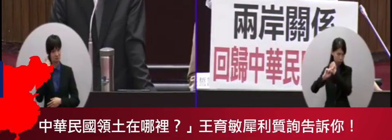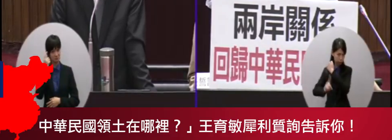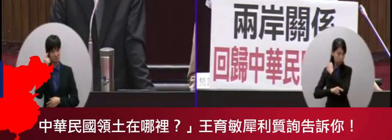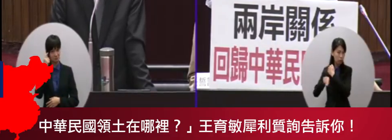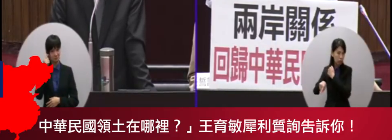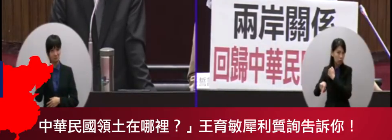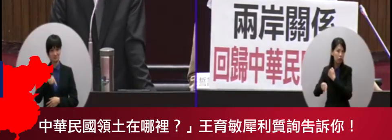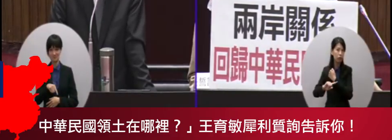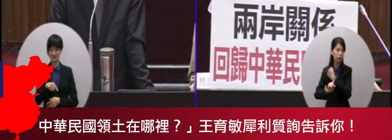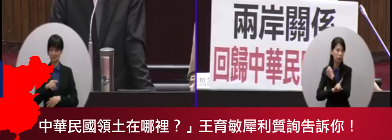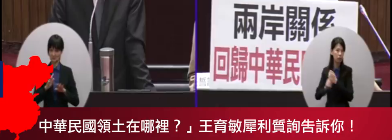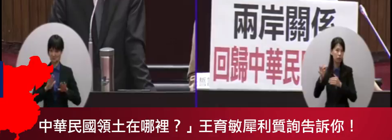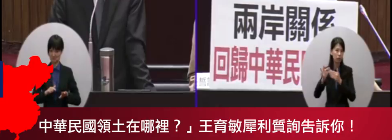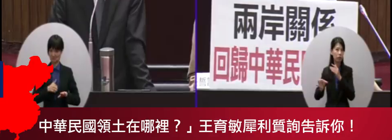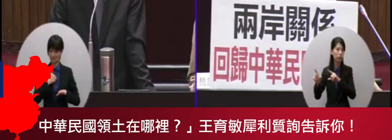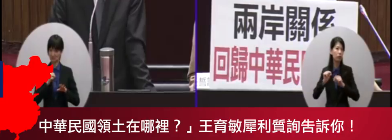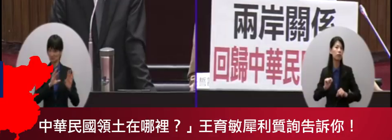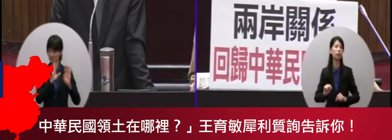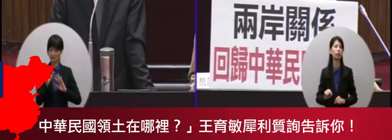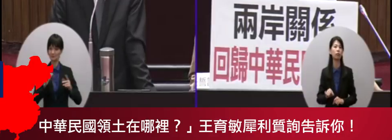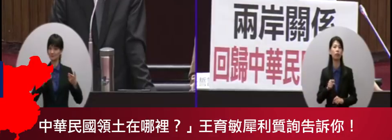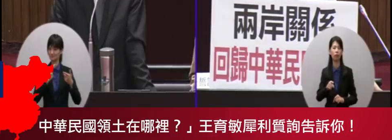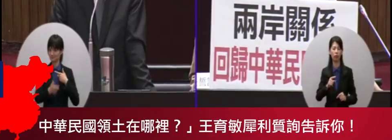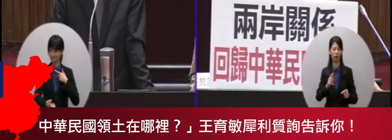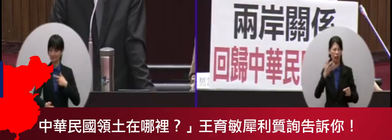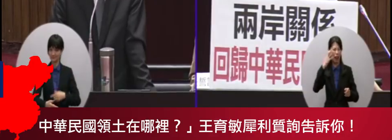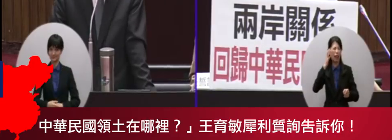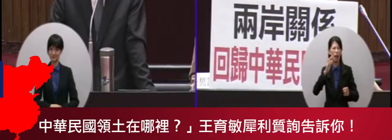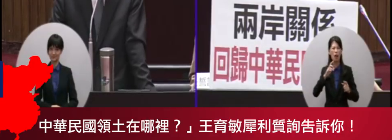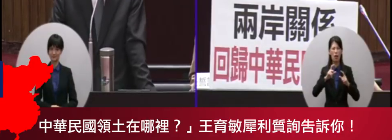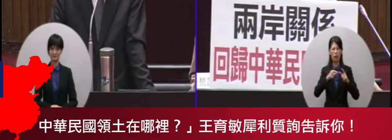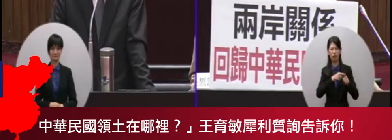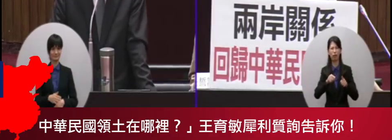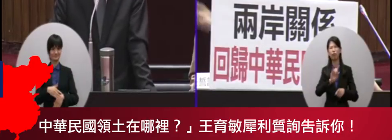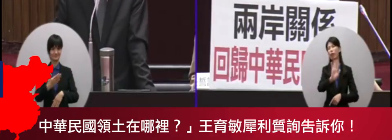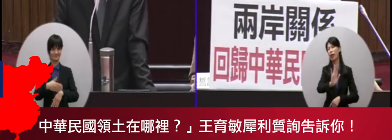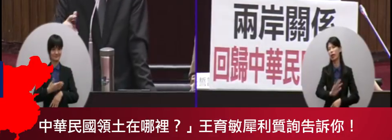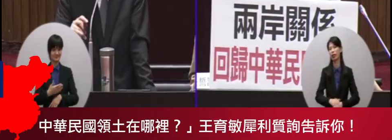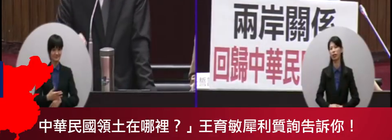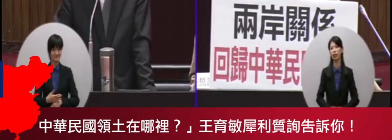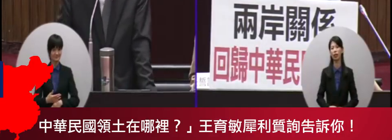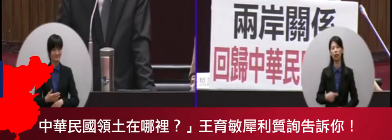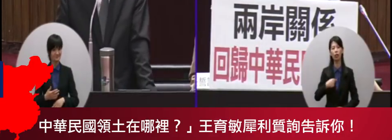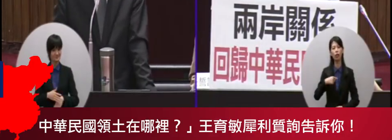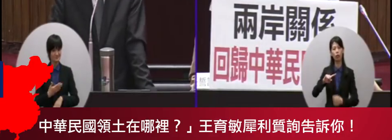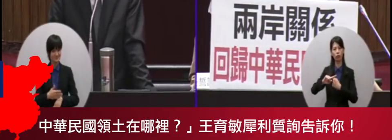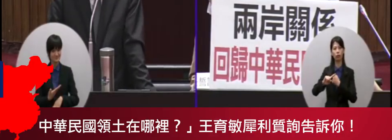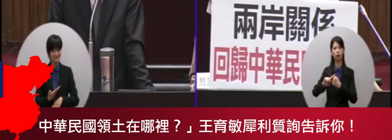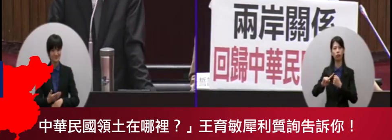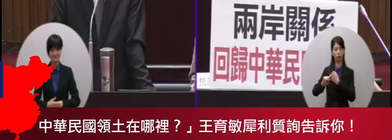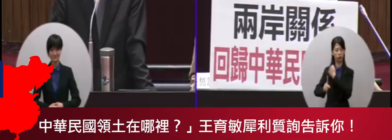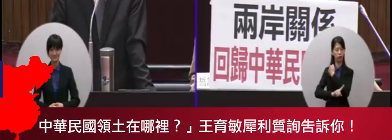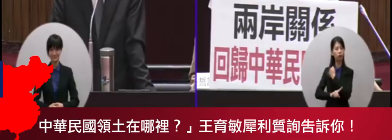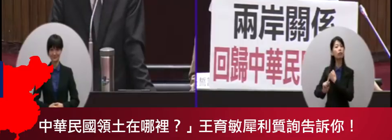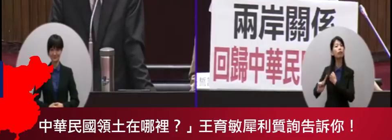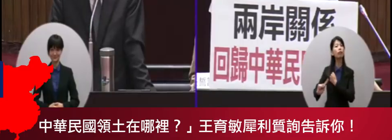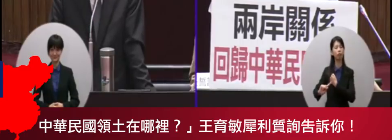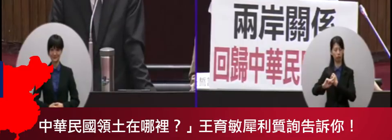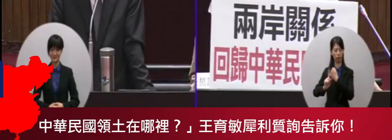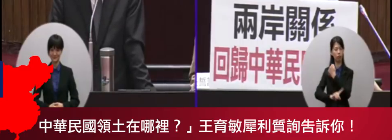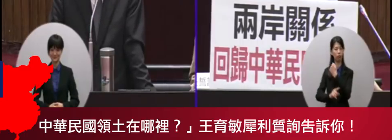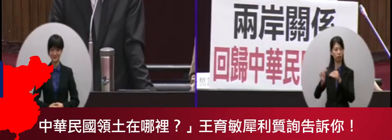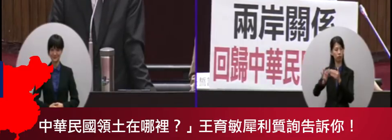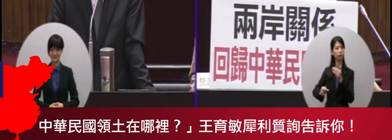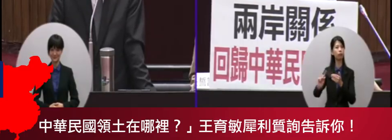明定的， 超过现实了吗？ 我觉得院长，你把问题搞复杂了嘛？ 怎么会？你 我是说法令上怎么规定？你告诉我法令